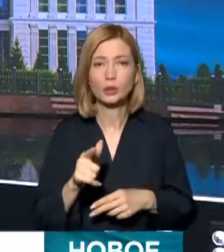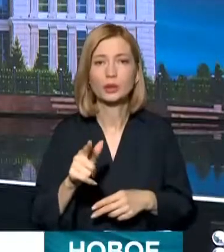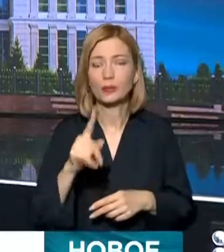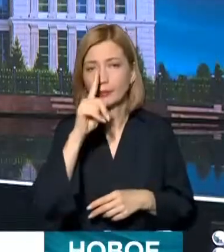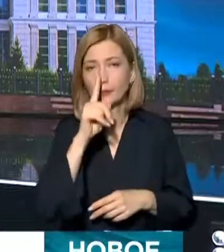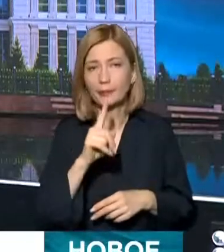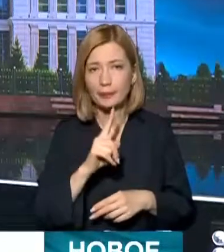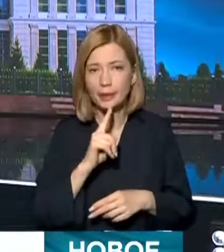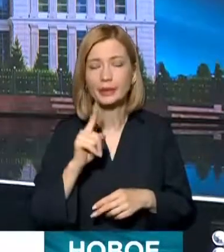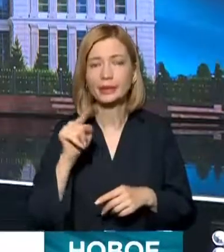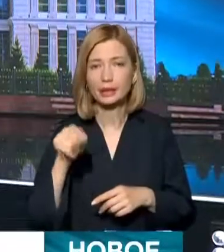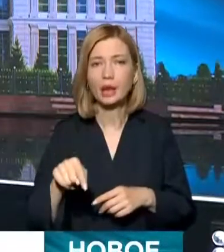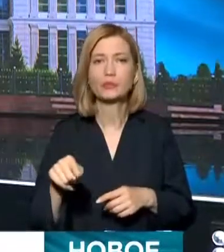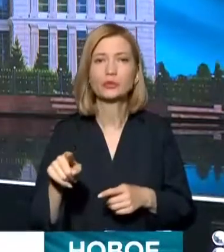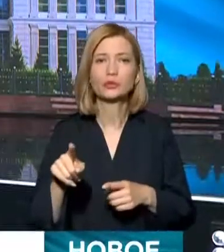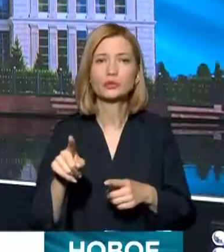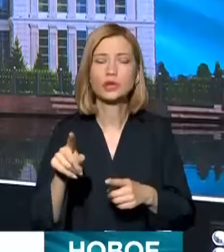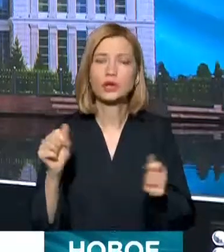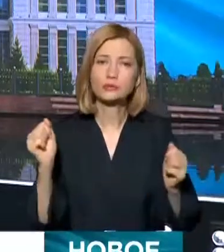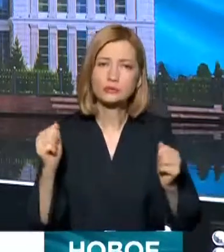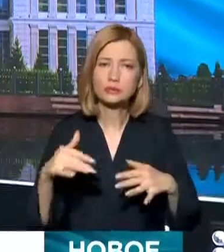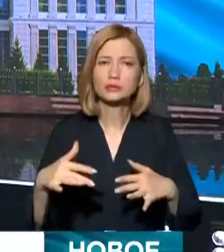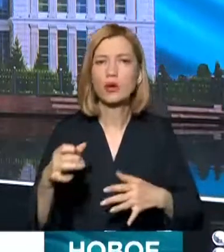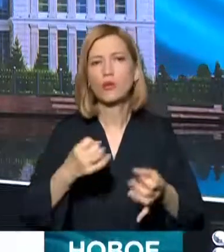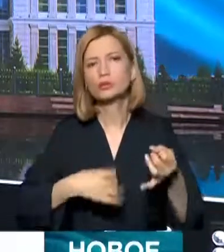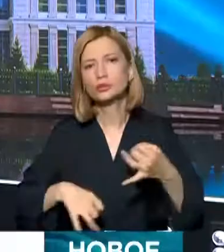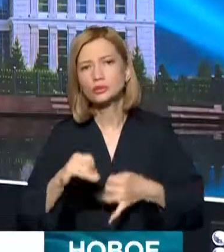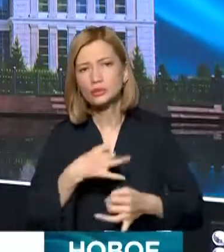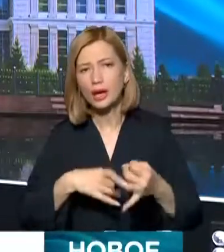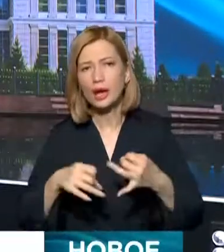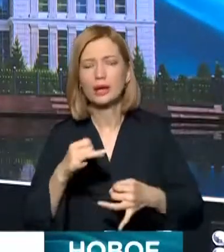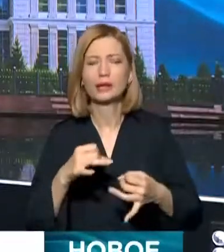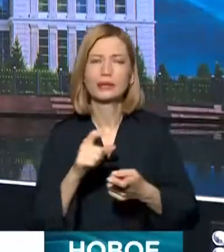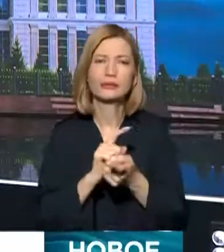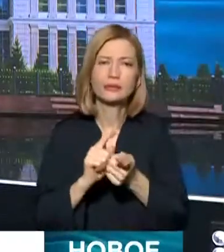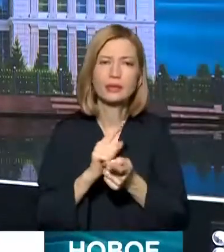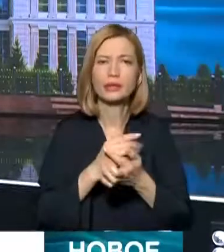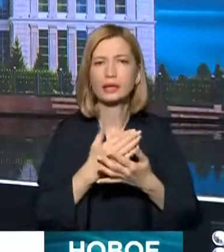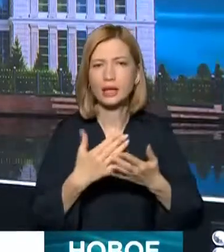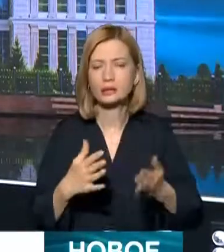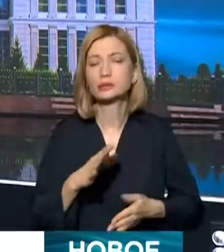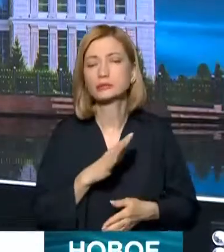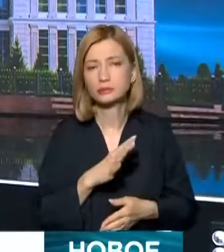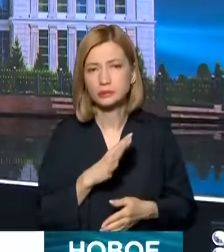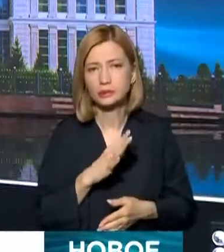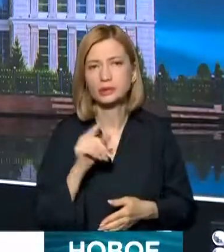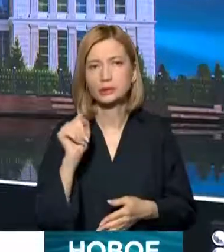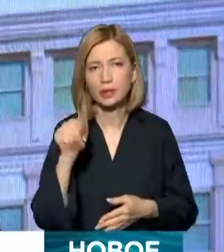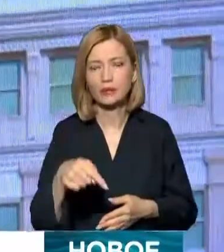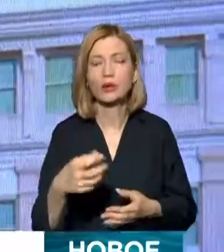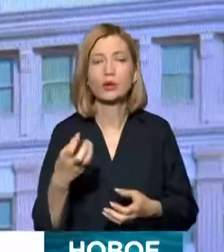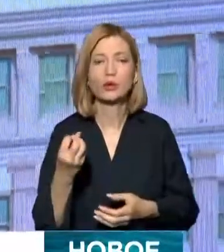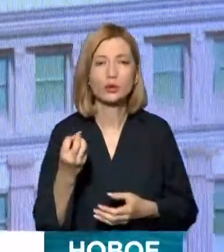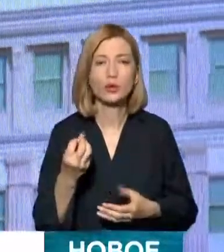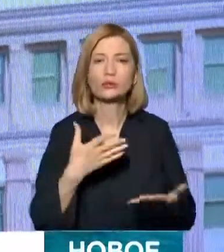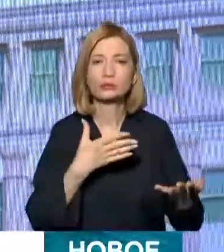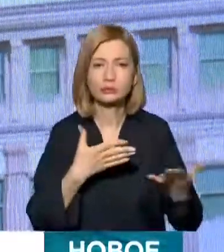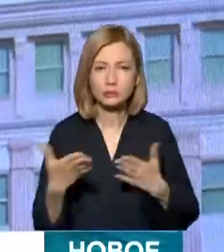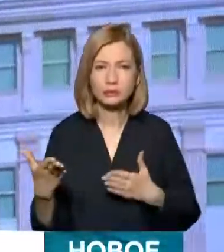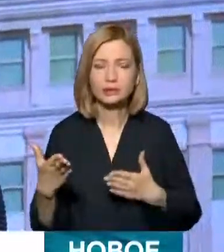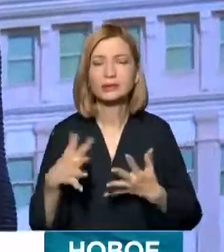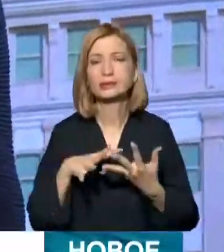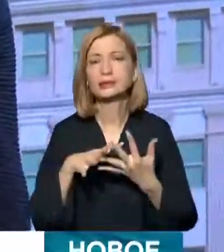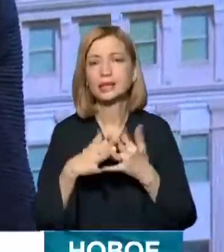проводили референдум, что тоже требовало от ЦИКа подготовки, организационной подготовки. Помимо этого у нас в постоянном режиме проходят выборы